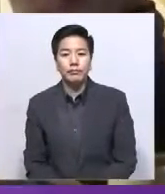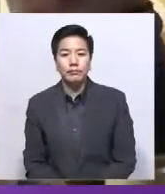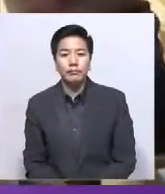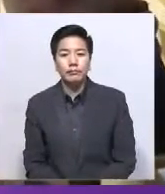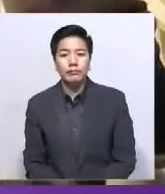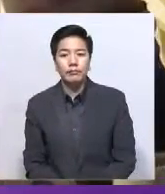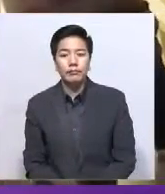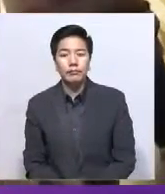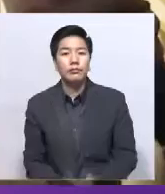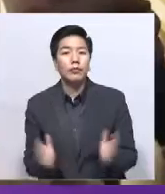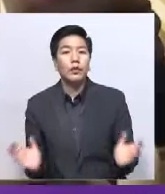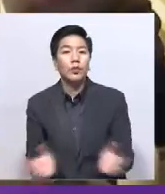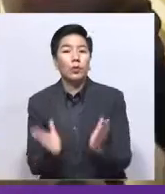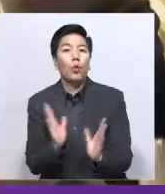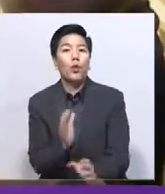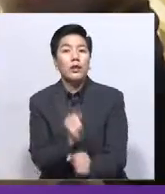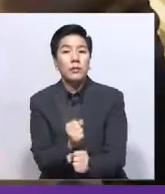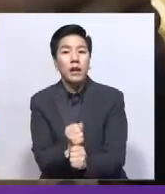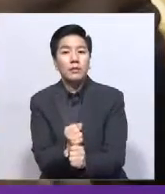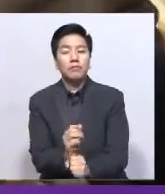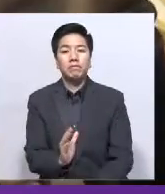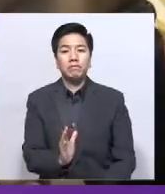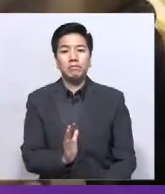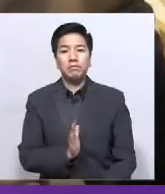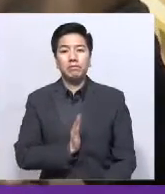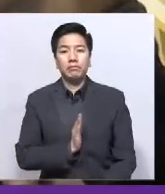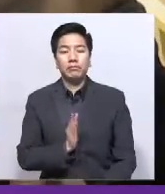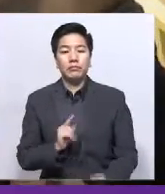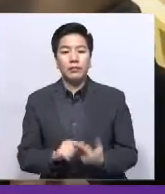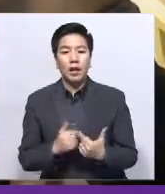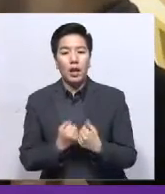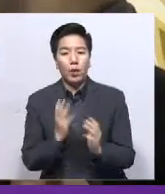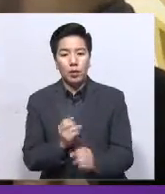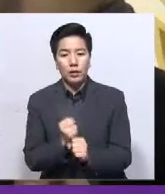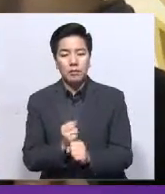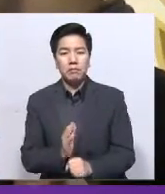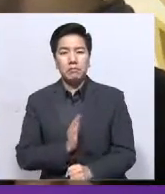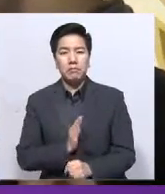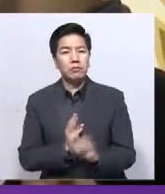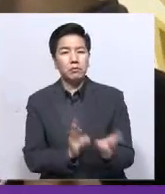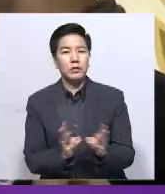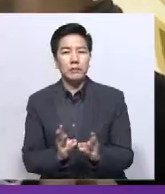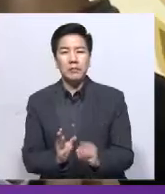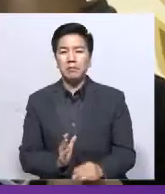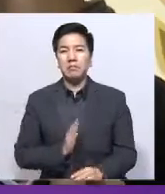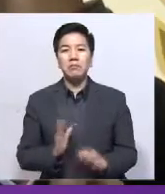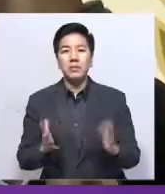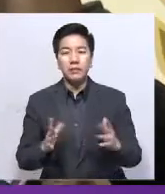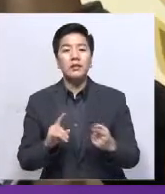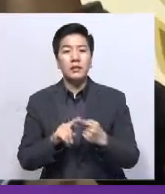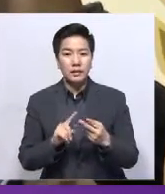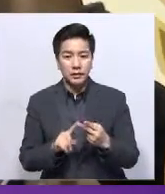สนับสนุนการปฏิบัติหน้าที่ของเจ้าหน้าที่ที่ให้เจ้าที่ปฏิบัติหน้าที่ไม่ชอบเป็นผู้สนับสนุน